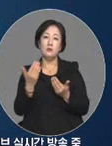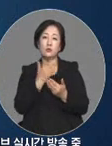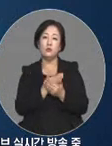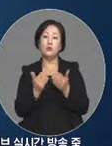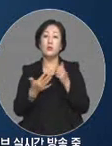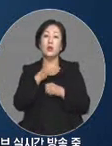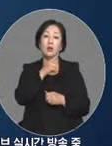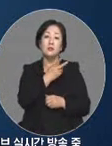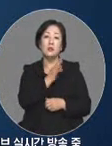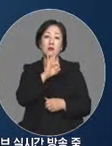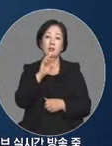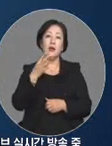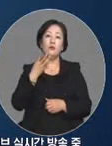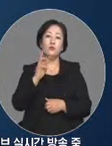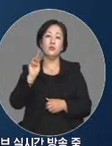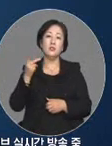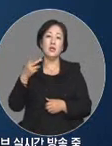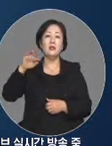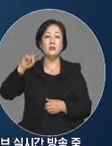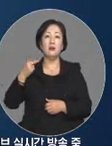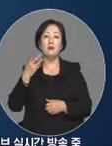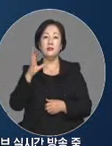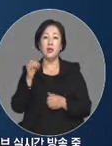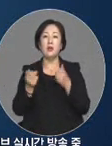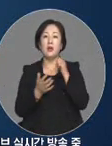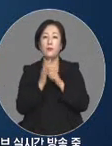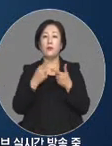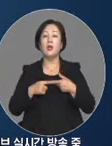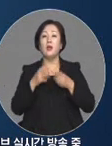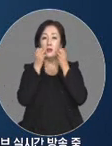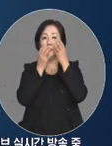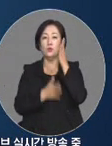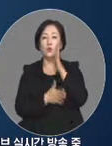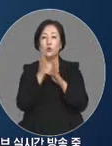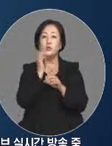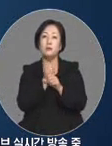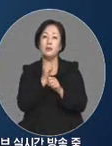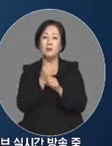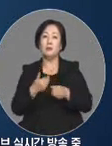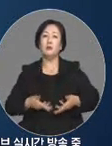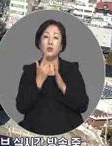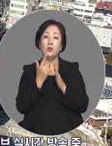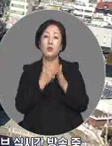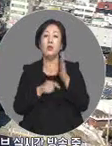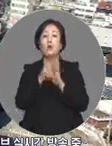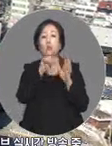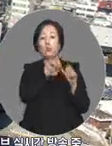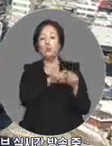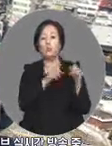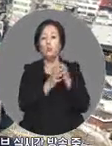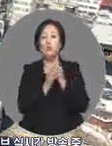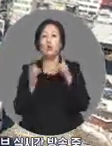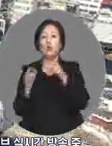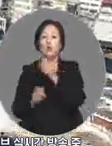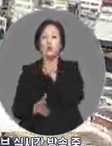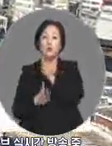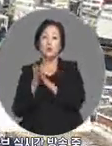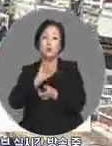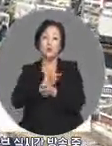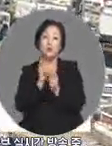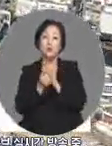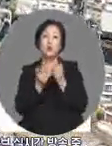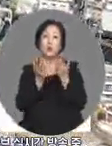청양 웅천권이나 온양온산서생권 일원에 신도시를 만들기 위한 겁니다 인근 도시의 대응하기 위해